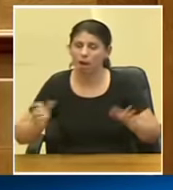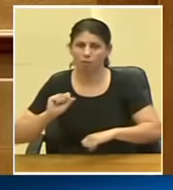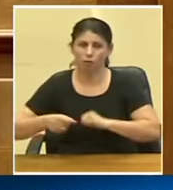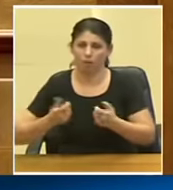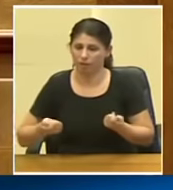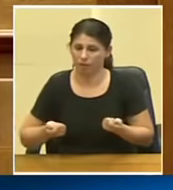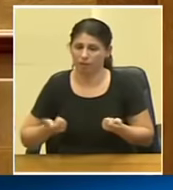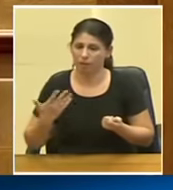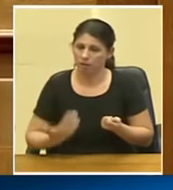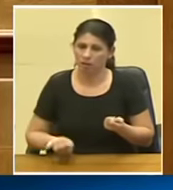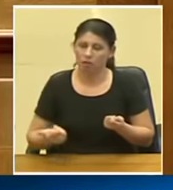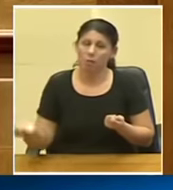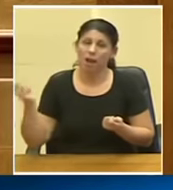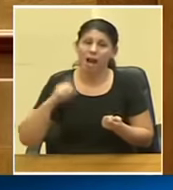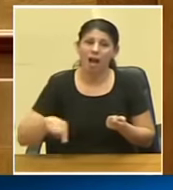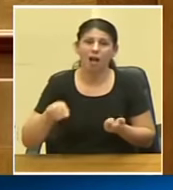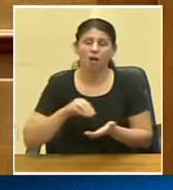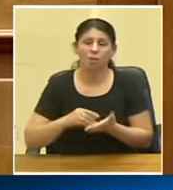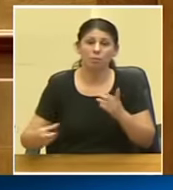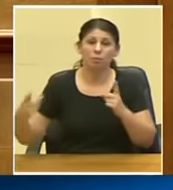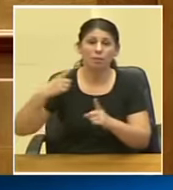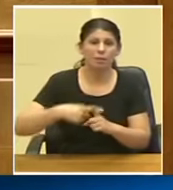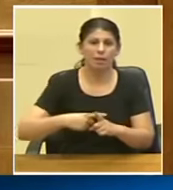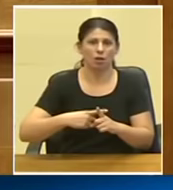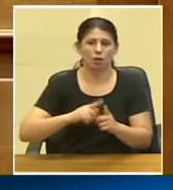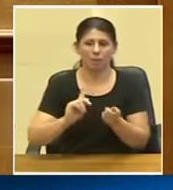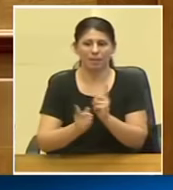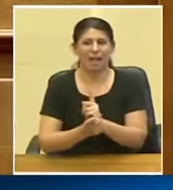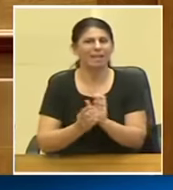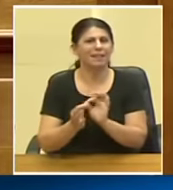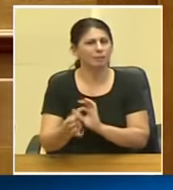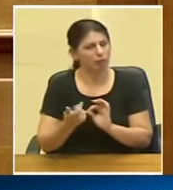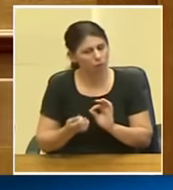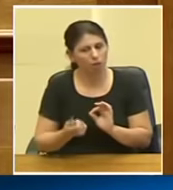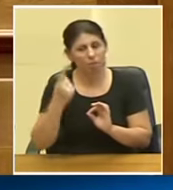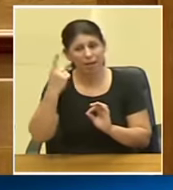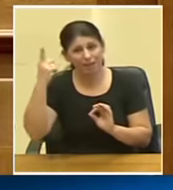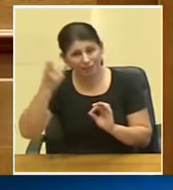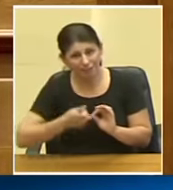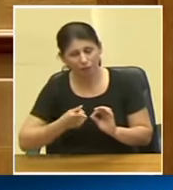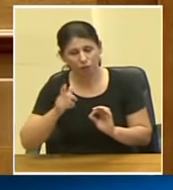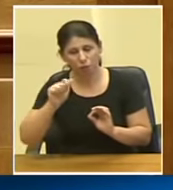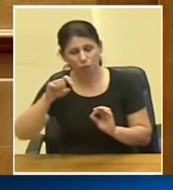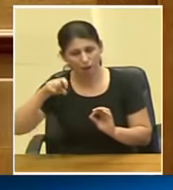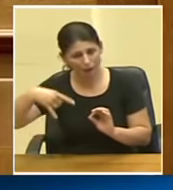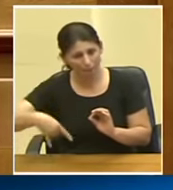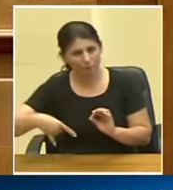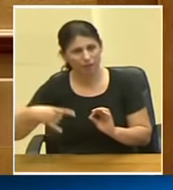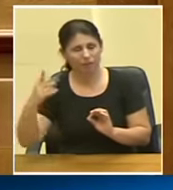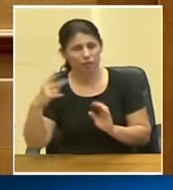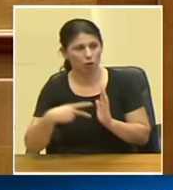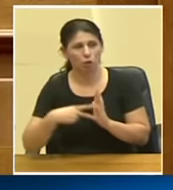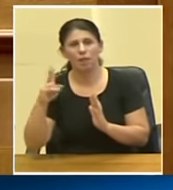γίνουν και έχουμε άλλο ένα επιπλέον από τα αντίμετρα που έχουμε κάνει, 1% του ΑΕΠ για το